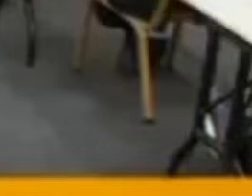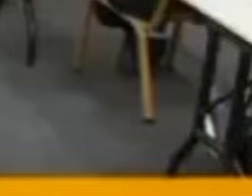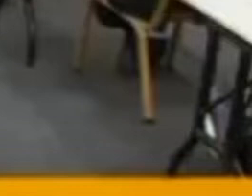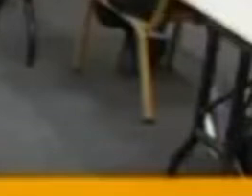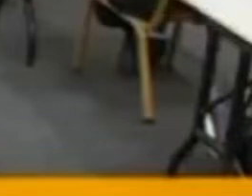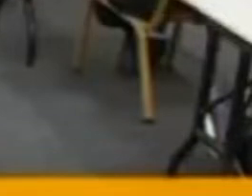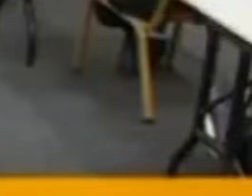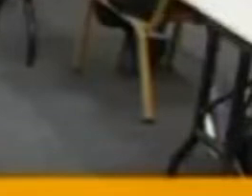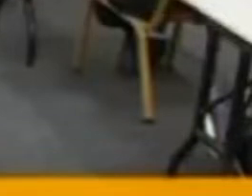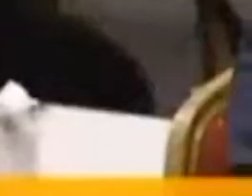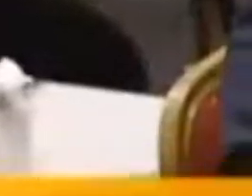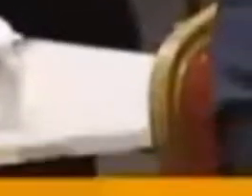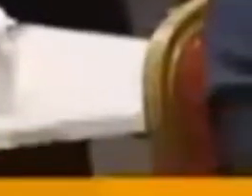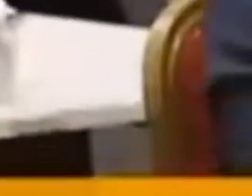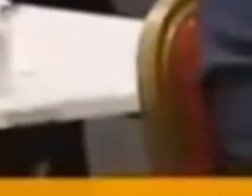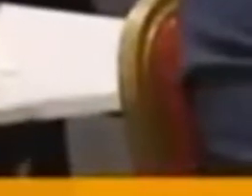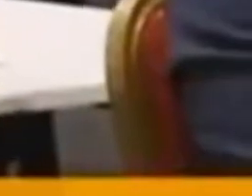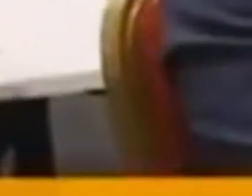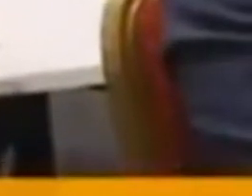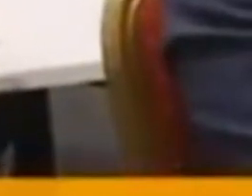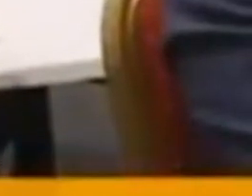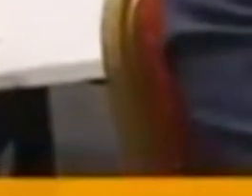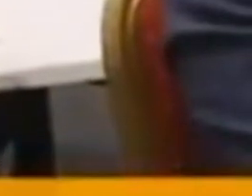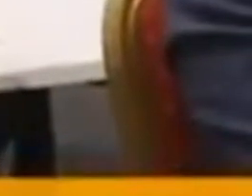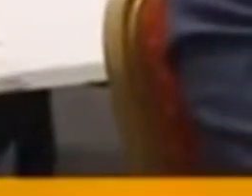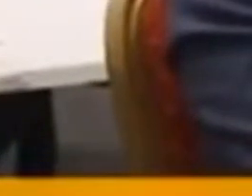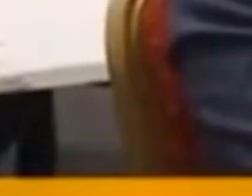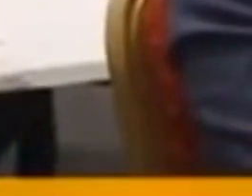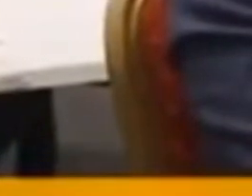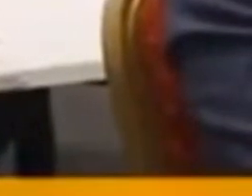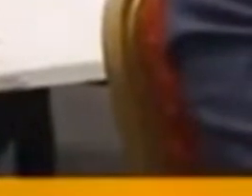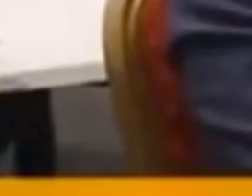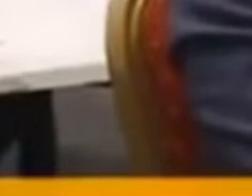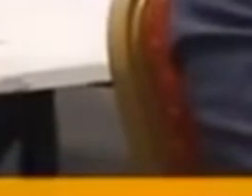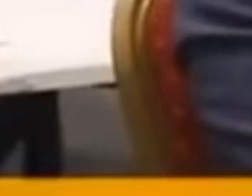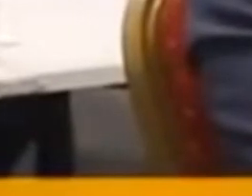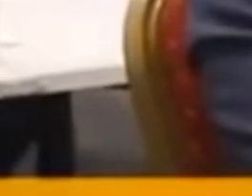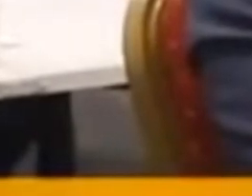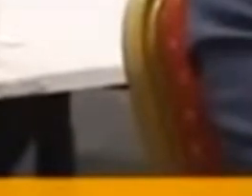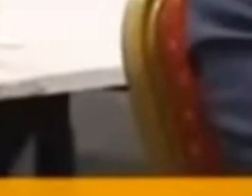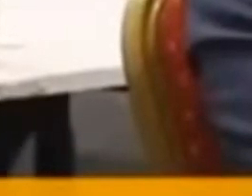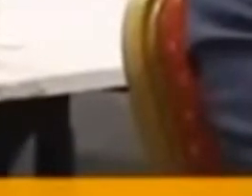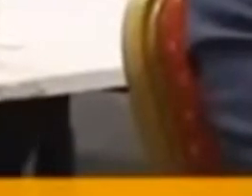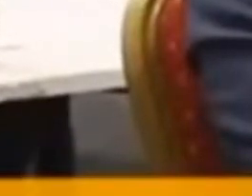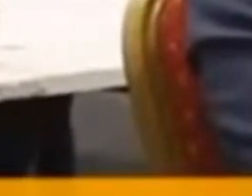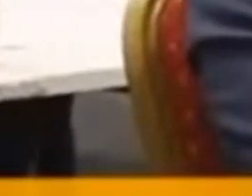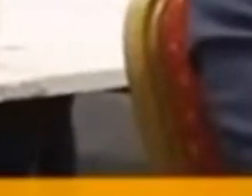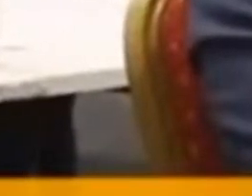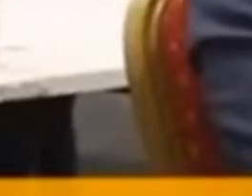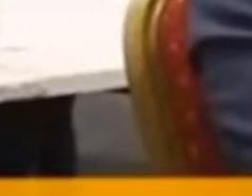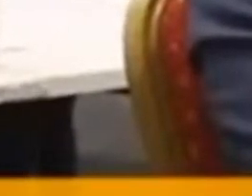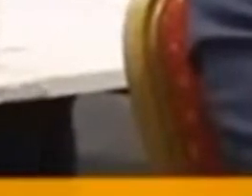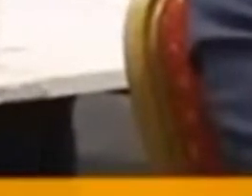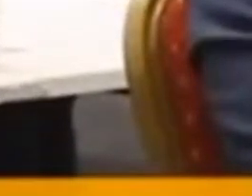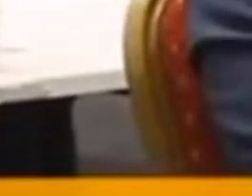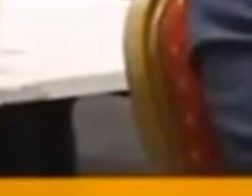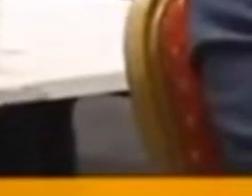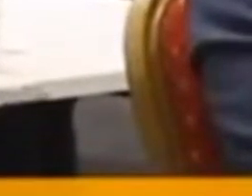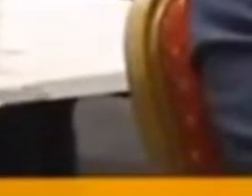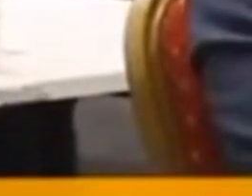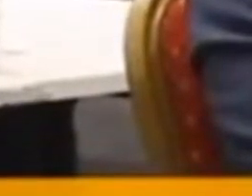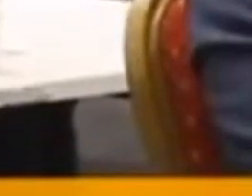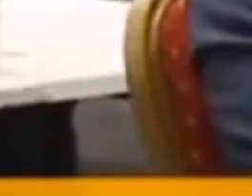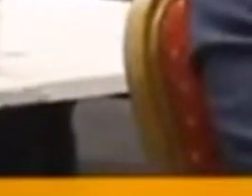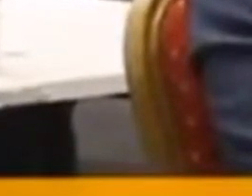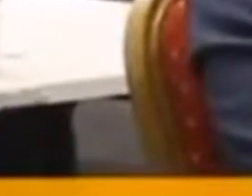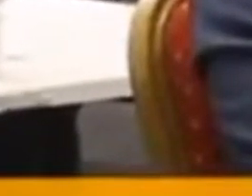Söylemek isterim ki sevgili başkanım, keşke bu kararı almadan önce, ki her zaman yaptığınız şey, önce